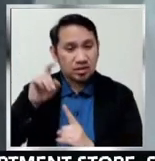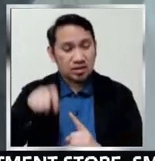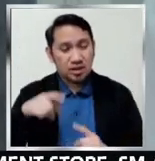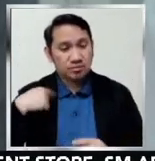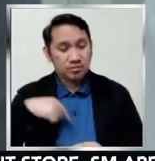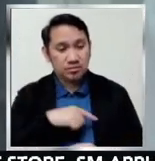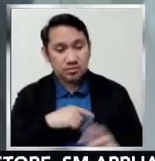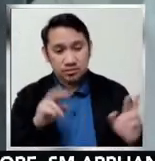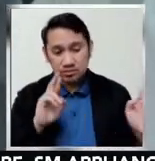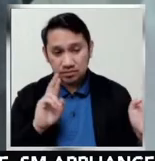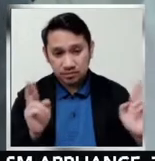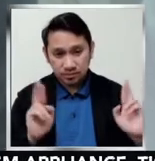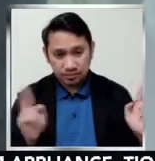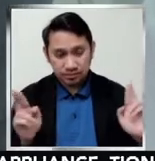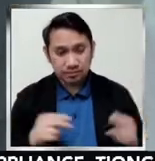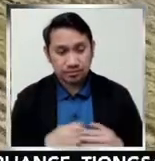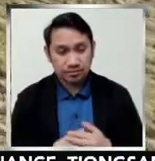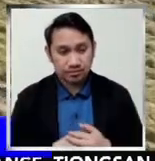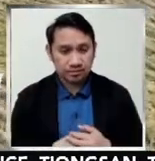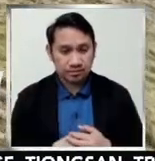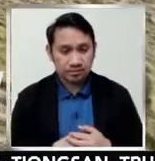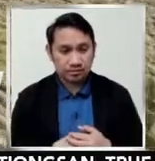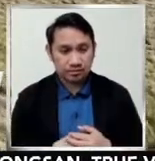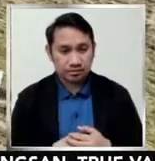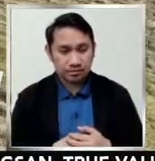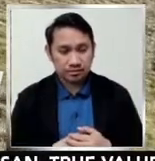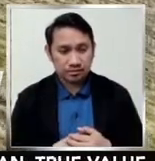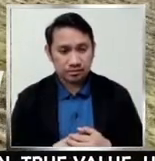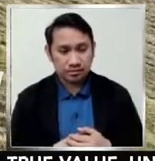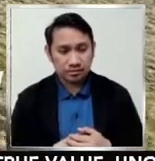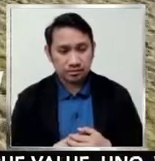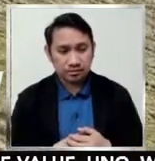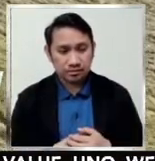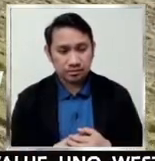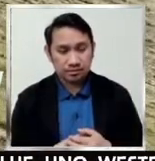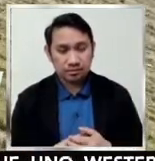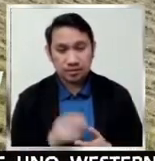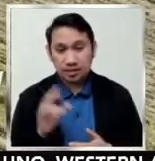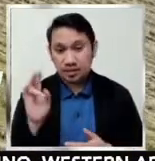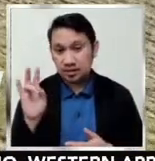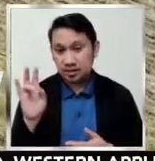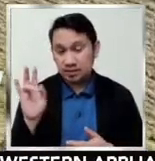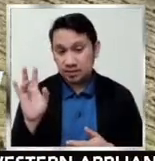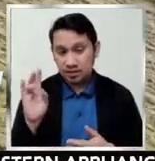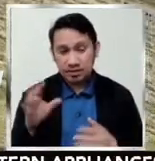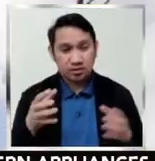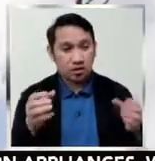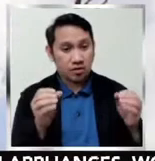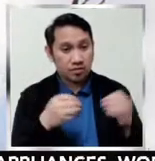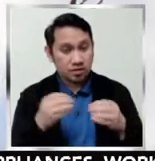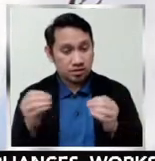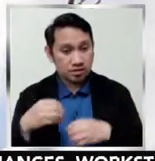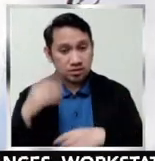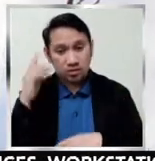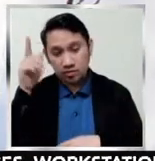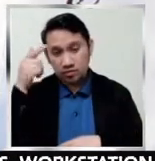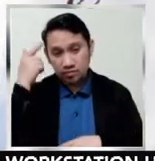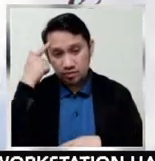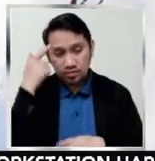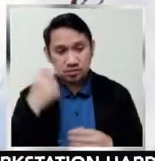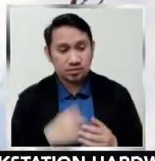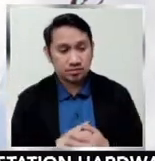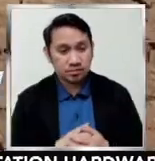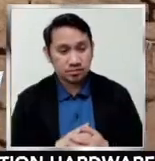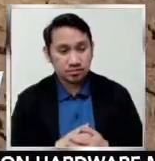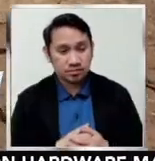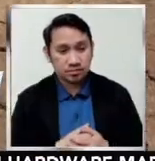critical. Mainit na, wala pang ulan. 17 ahensya ng gobyerno sa pangunguna ng Office of Civil Defense ang